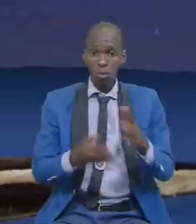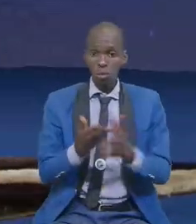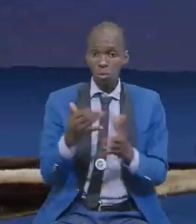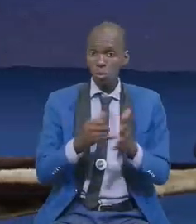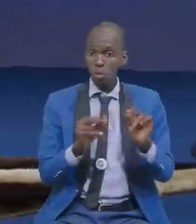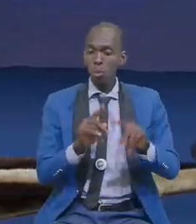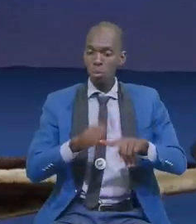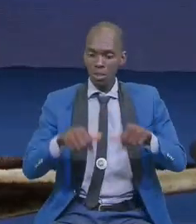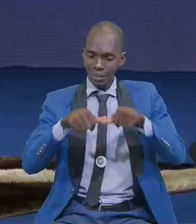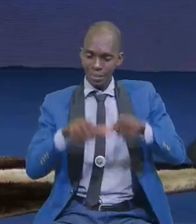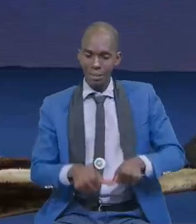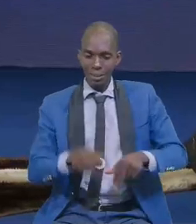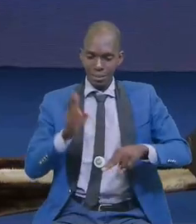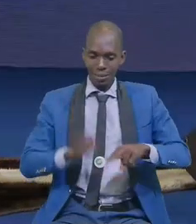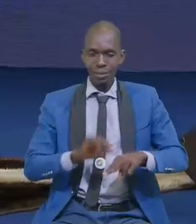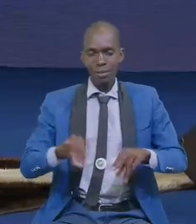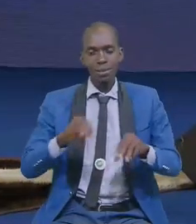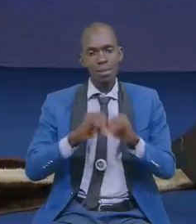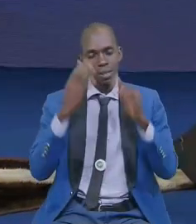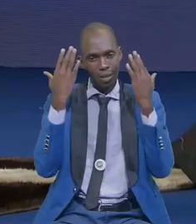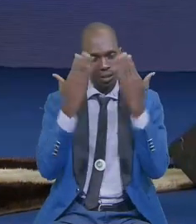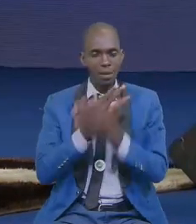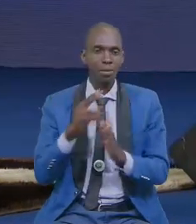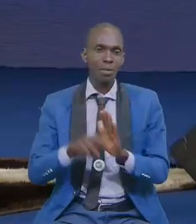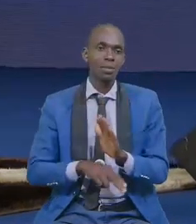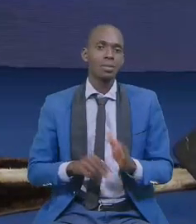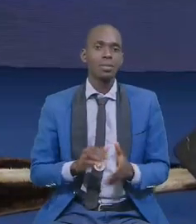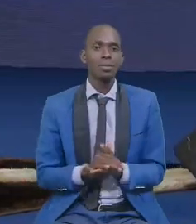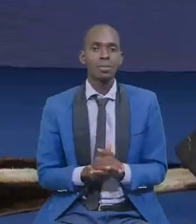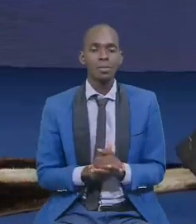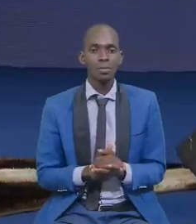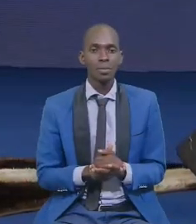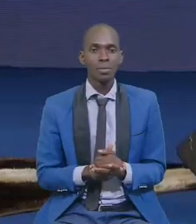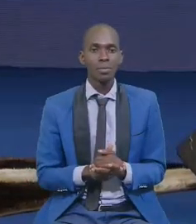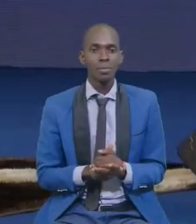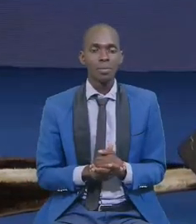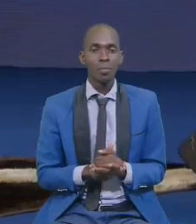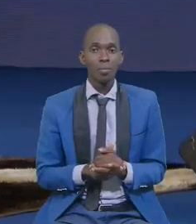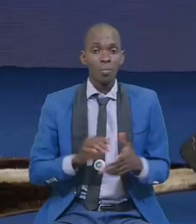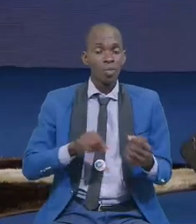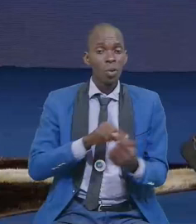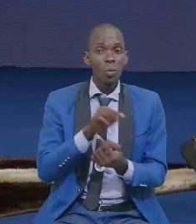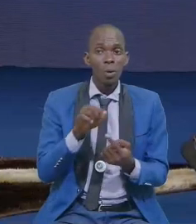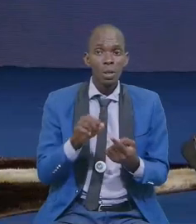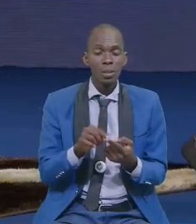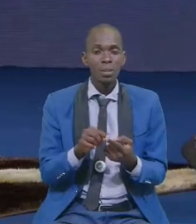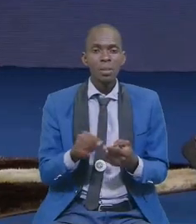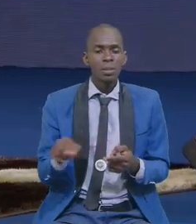Ce n'est pas qu'ils traversaient les ténèbres, ils étaient là-dedans, assis dans les ténèbres.